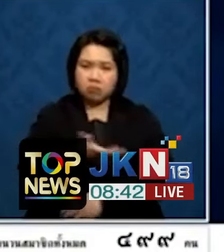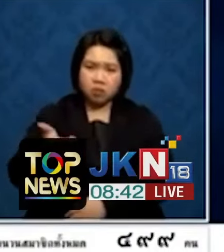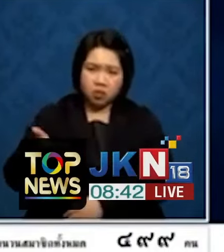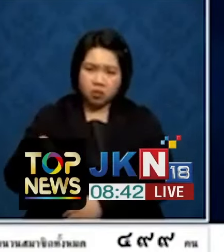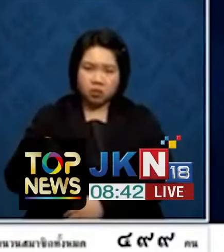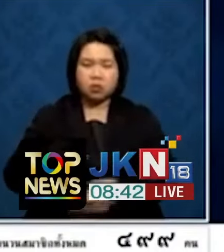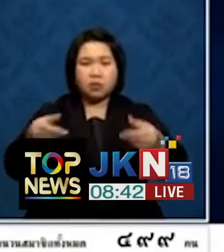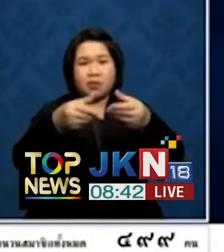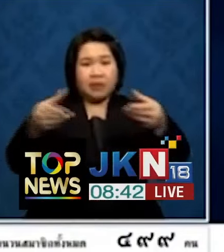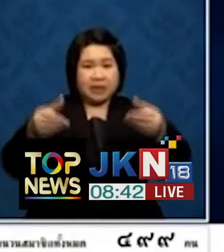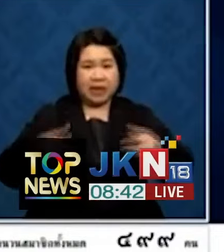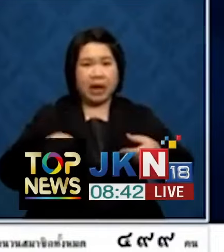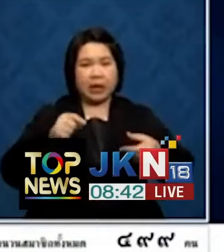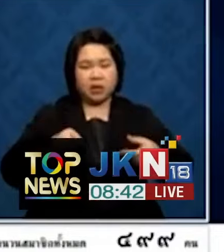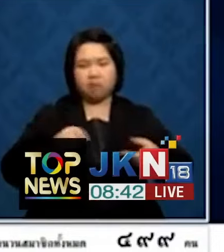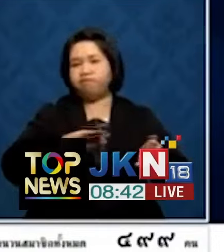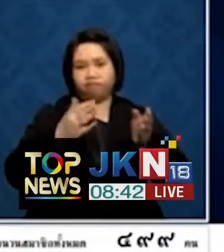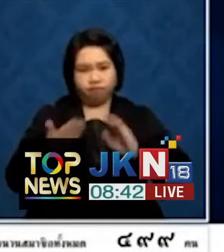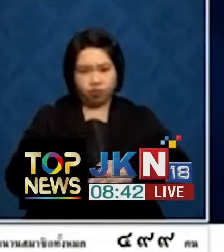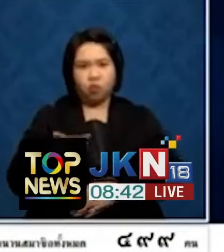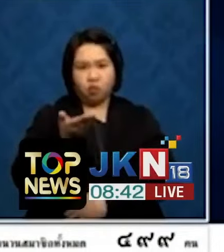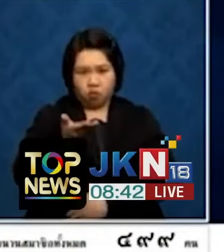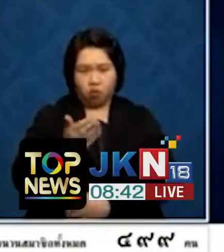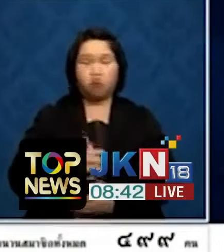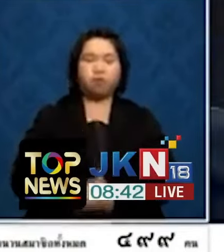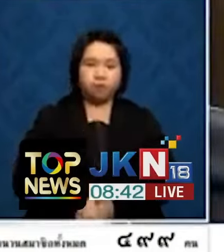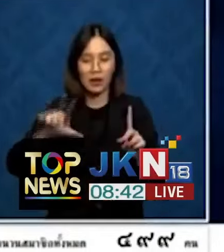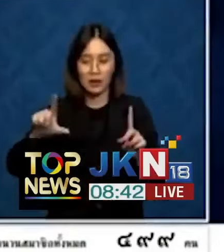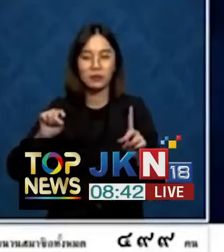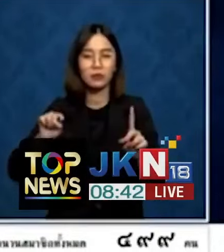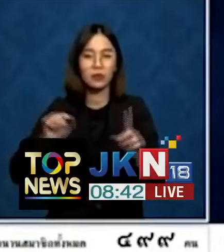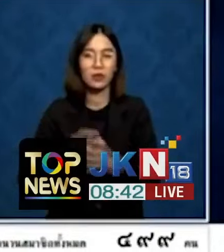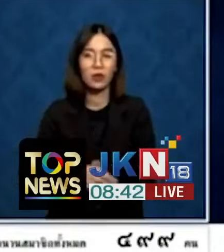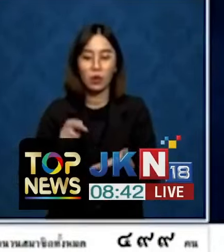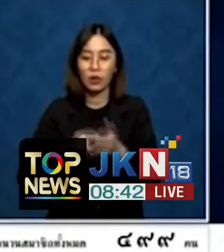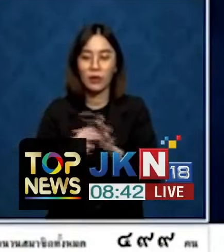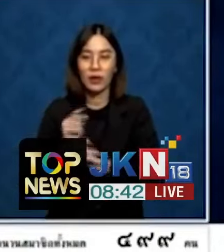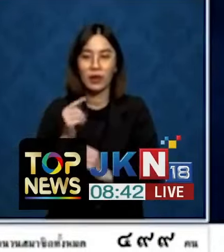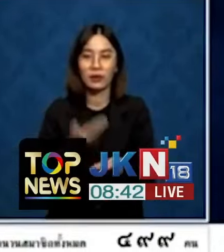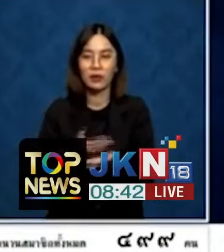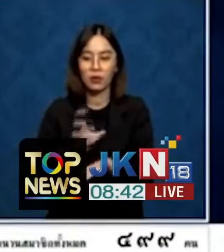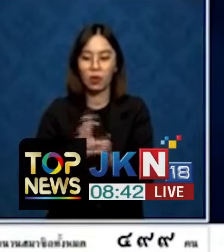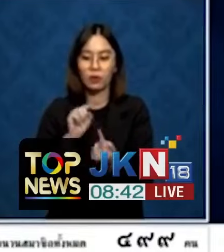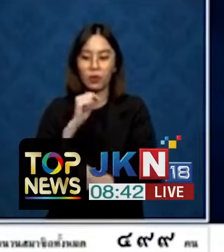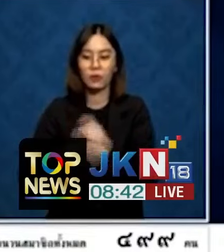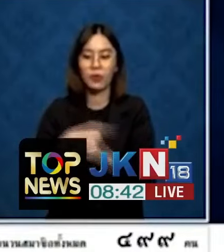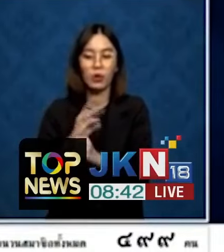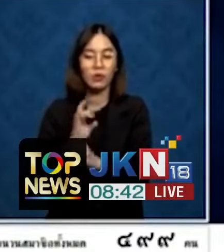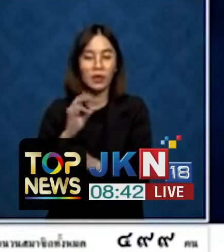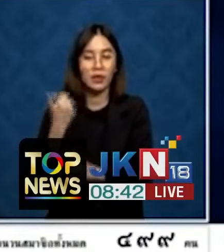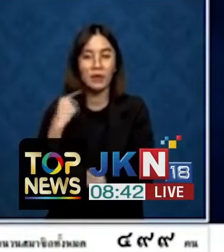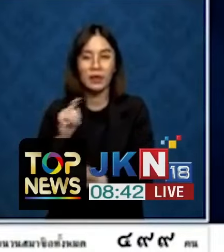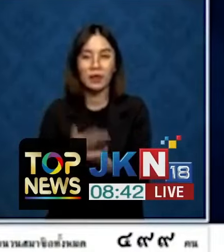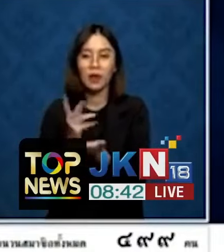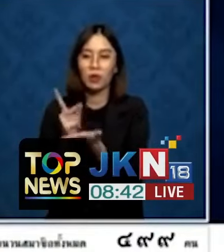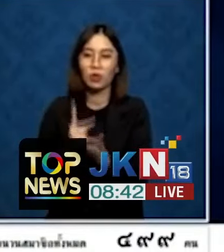ขอให้ช่วยกันคว่ำร่างนี้นี่นะฝ่ายค้านอีกคนหนึ่งนะฮะคุณจุลินลักษณะวิสิ